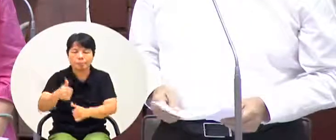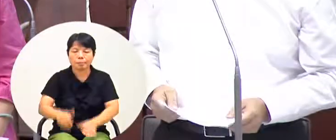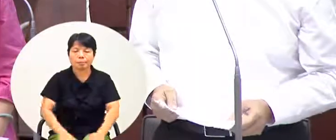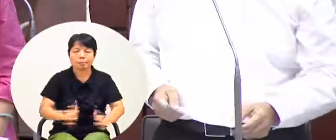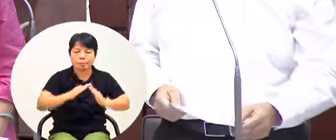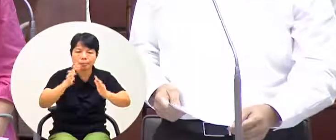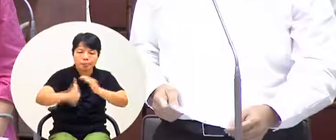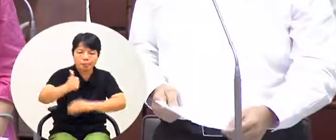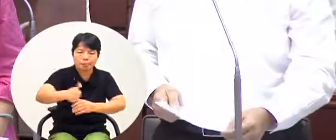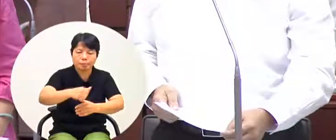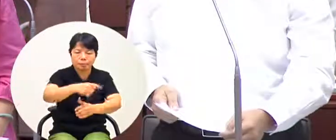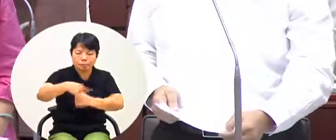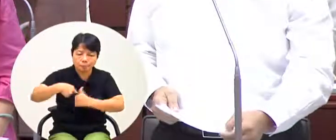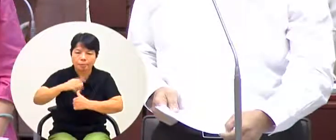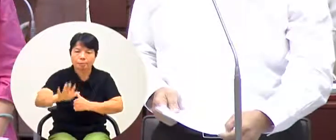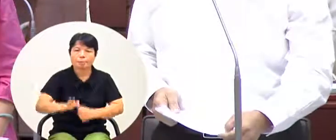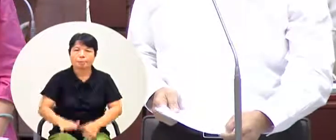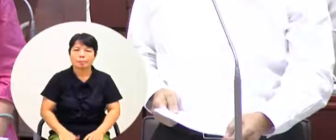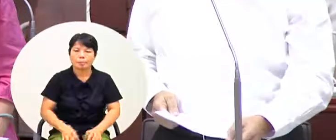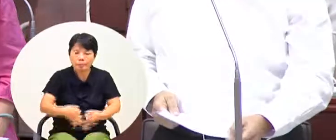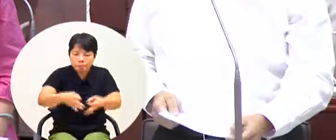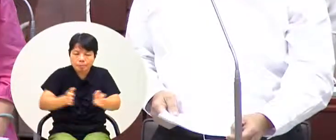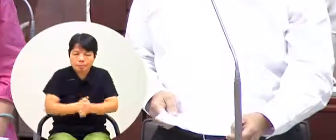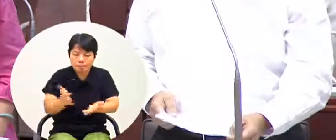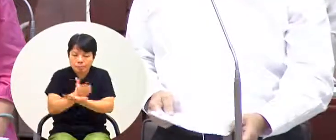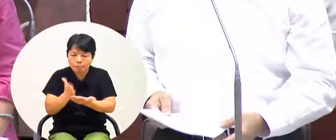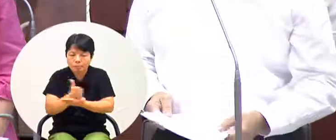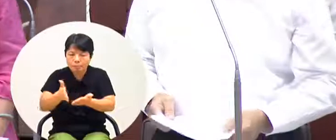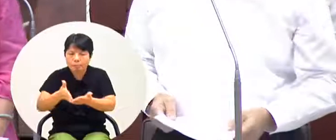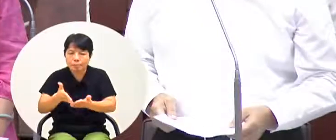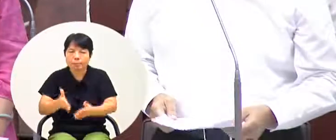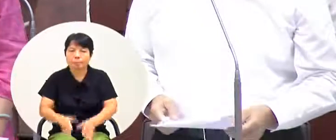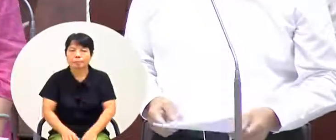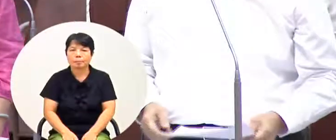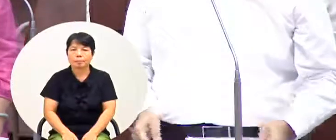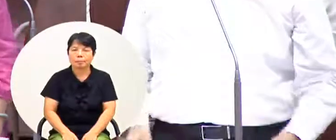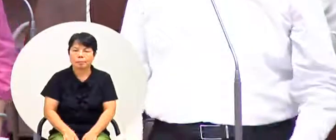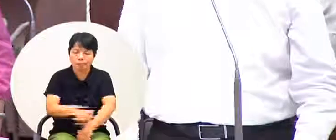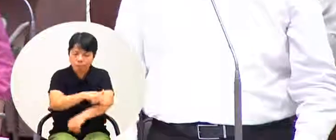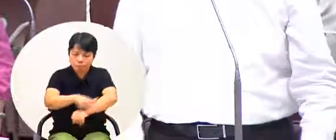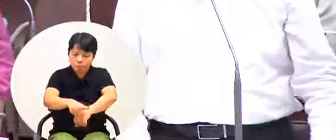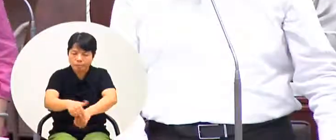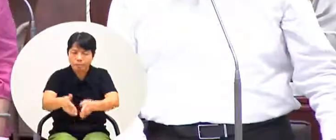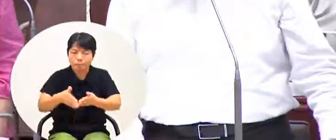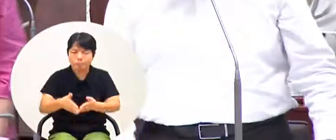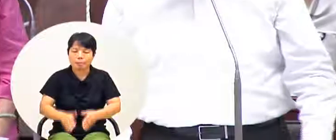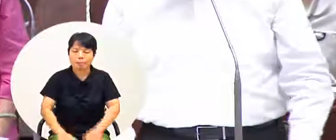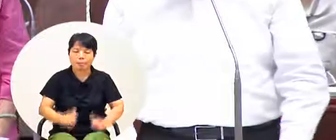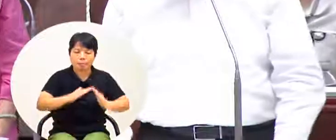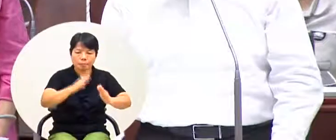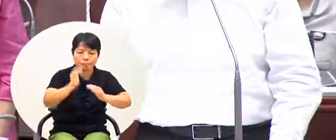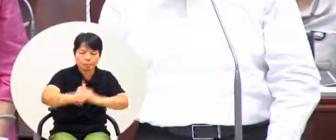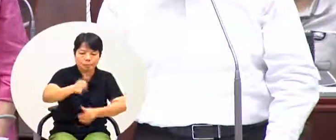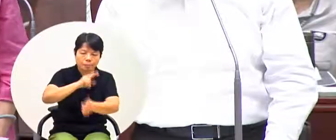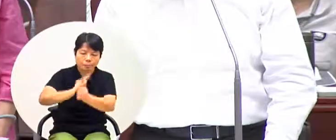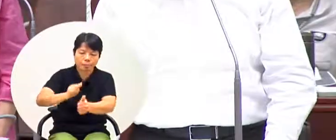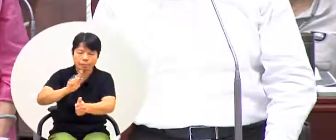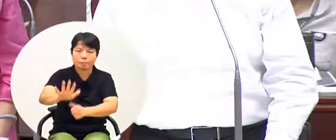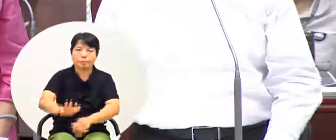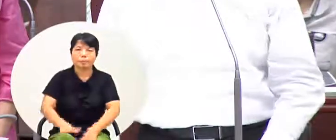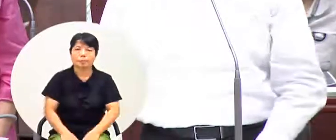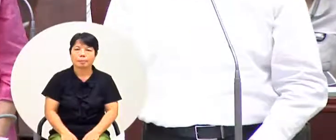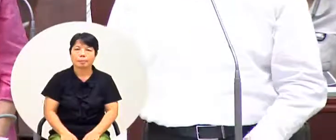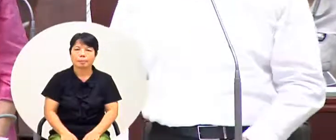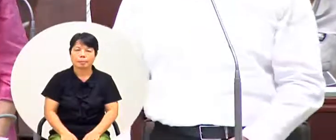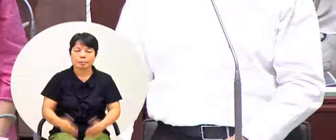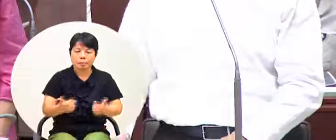行一个评估，马上来进行一个规划啊。这个市长已经有指示了。另外，台湾哥的关心就是讲咱迄个